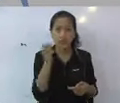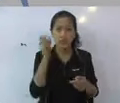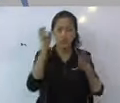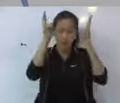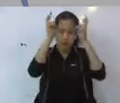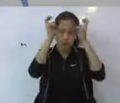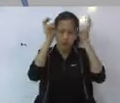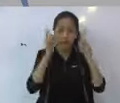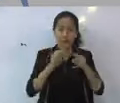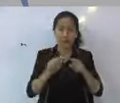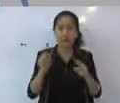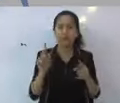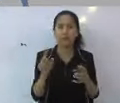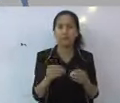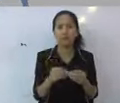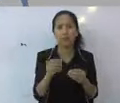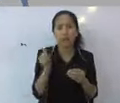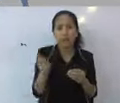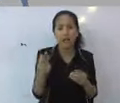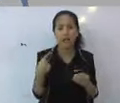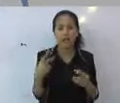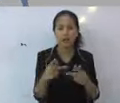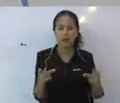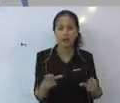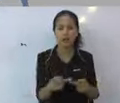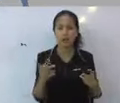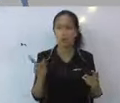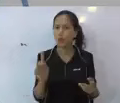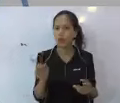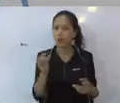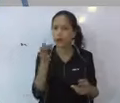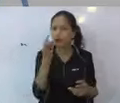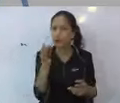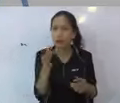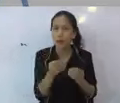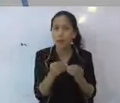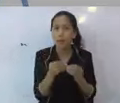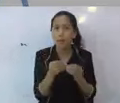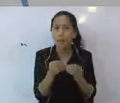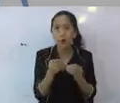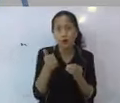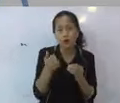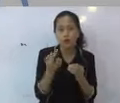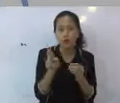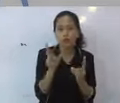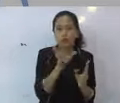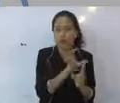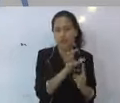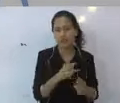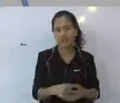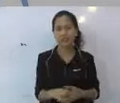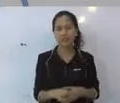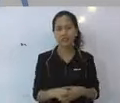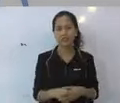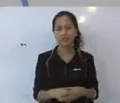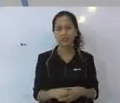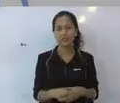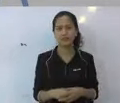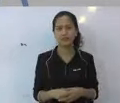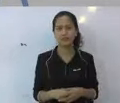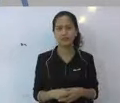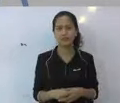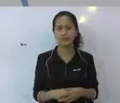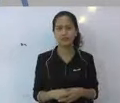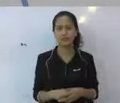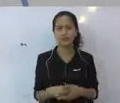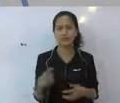lugar, ganyan. But definitely, lahat naman yan pwede natin ma-avail. Yes. Yan na. Ano ba yung mga lugar, sir, na medyo,